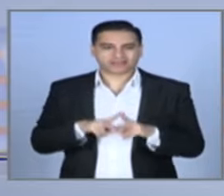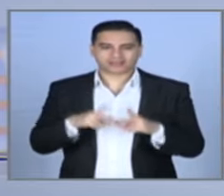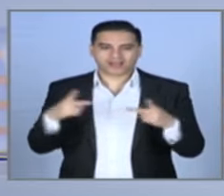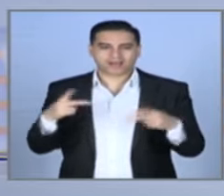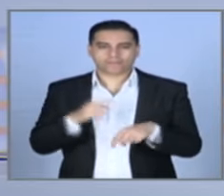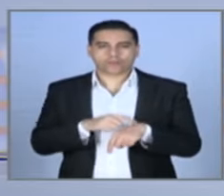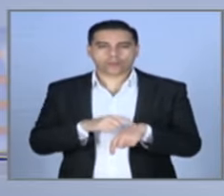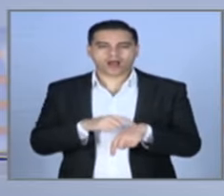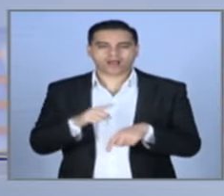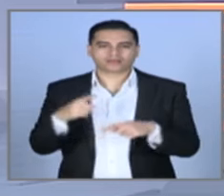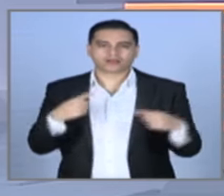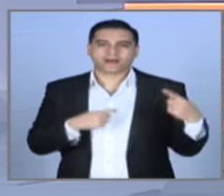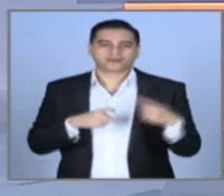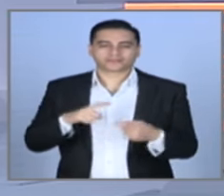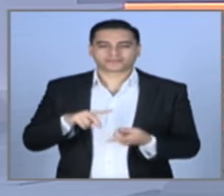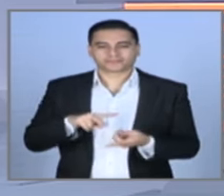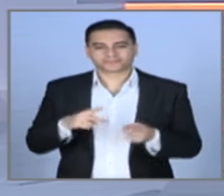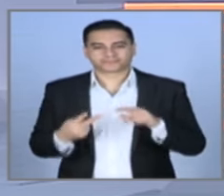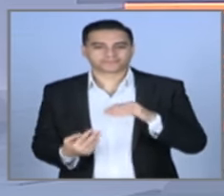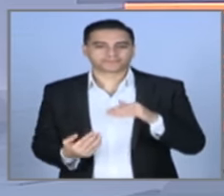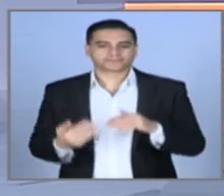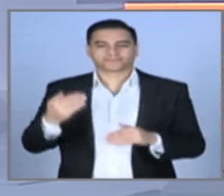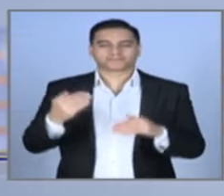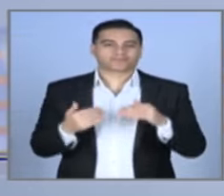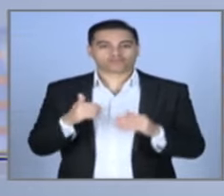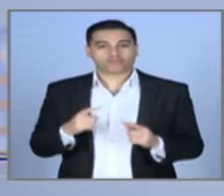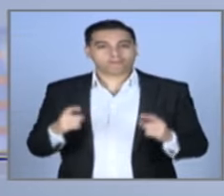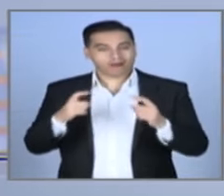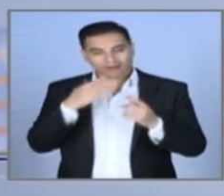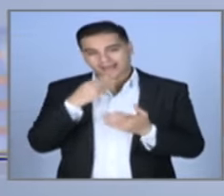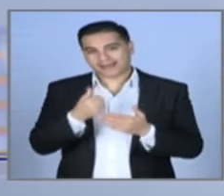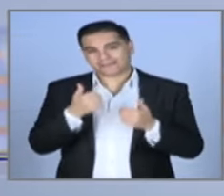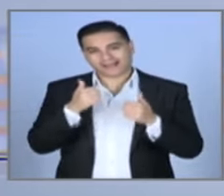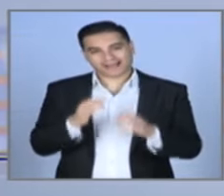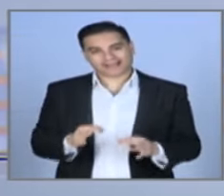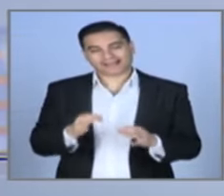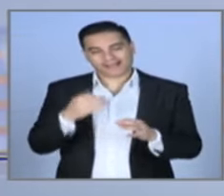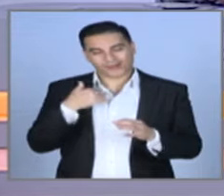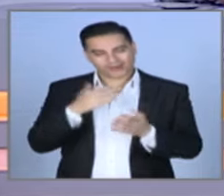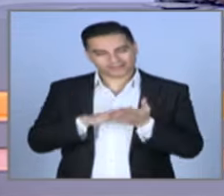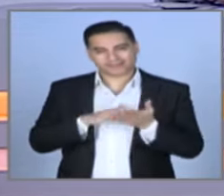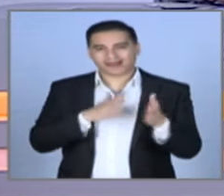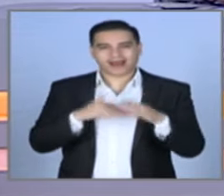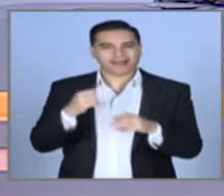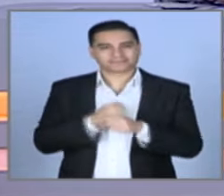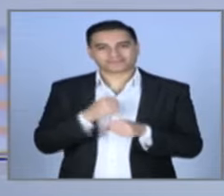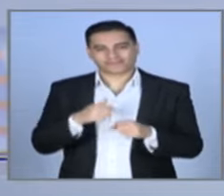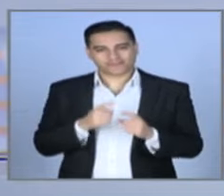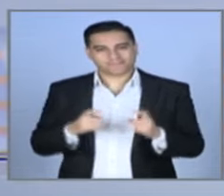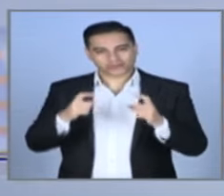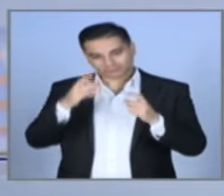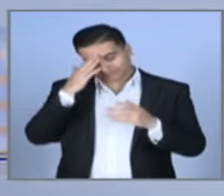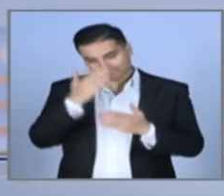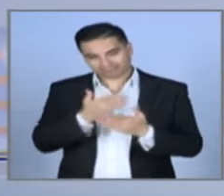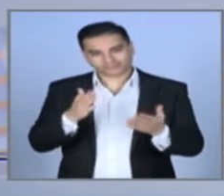من وقت ضربات الجزاء. لعبتوا مباراة جميلة جدا وأنا بحييكوا على أدائكوا في ماتش النهاردة. نحيي كلنا